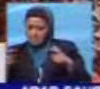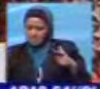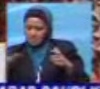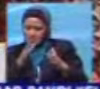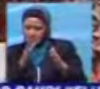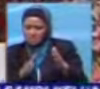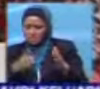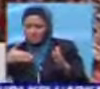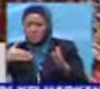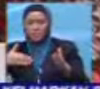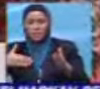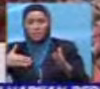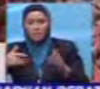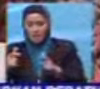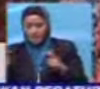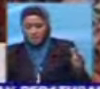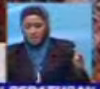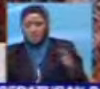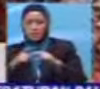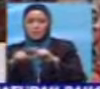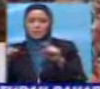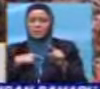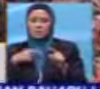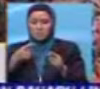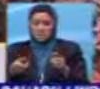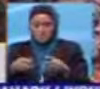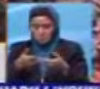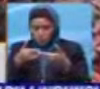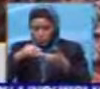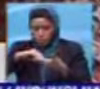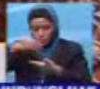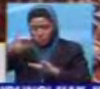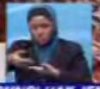Walaupun harganya memang tinggi sikit, tapi